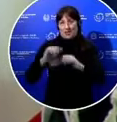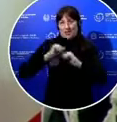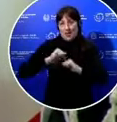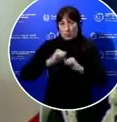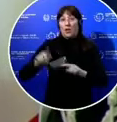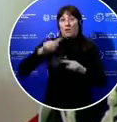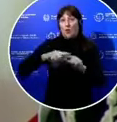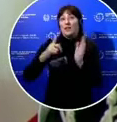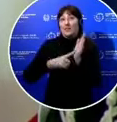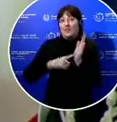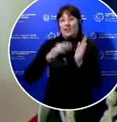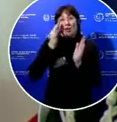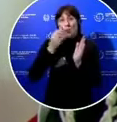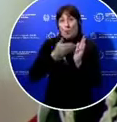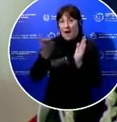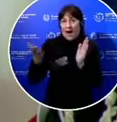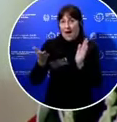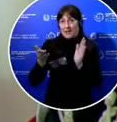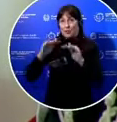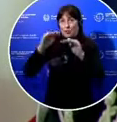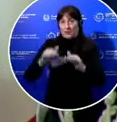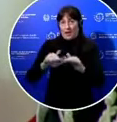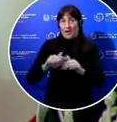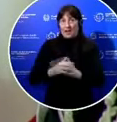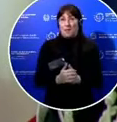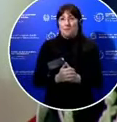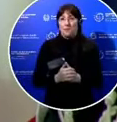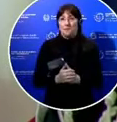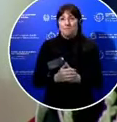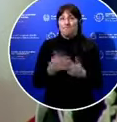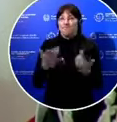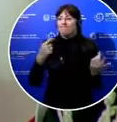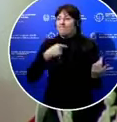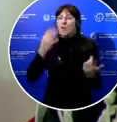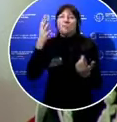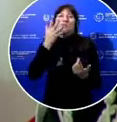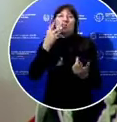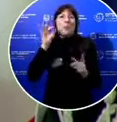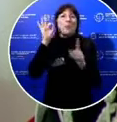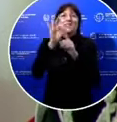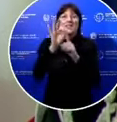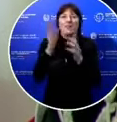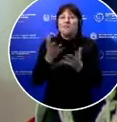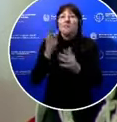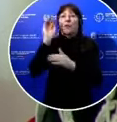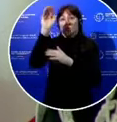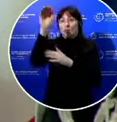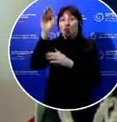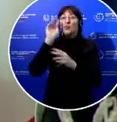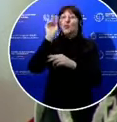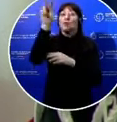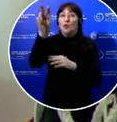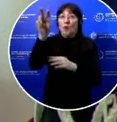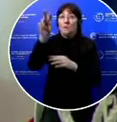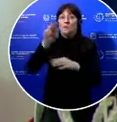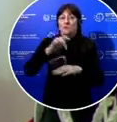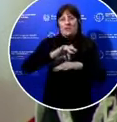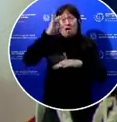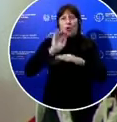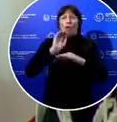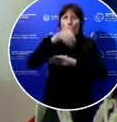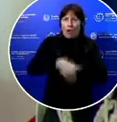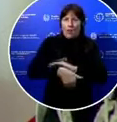umani. La nostra ambizione dunque oggi è quella di guardare al futuro, oltre le fragilità, ma